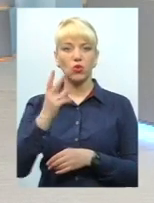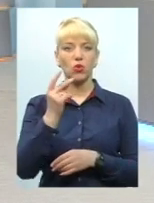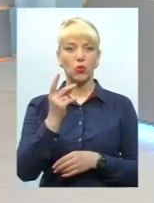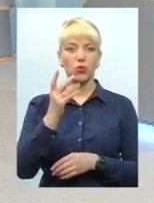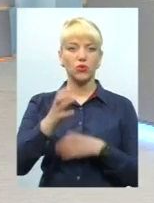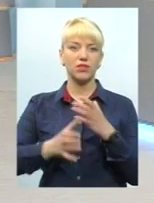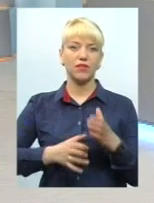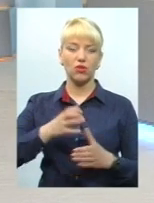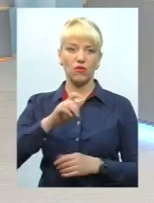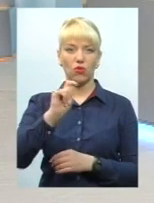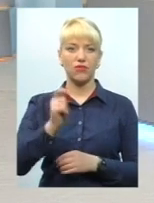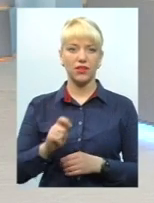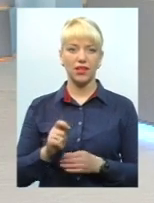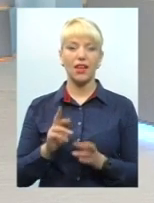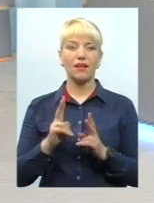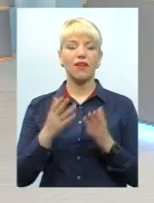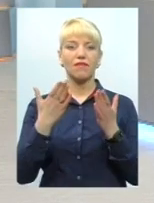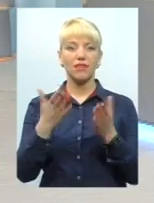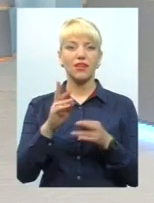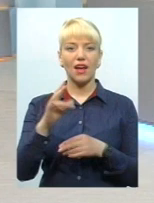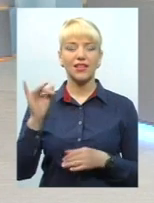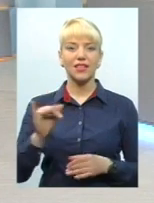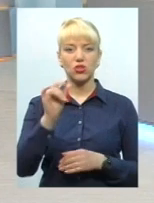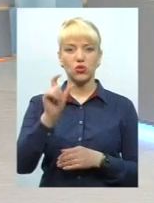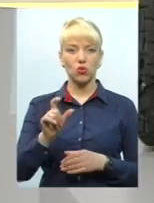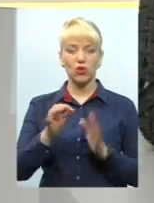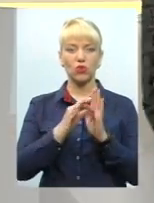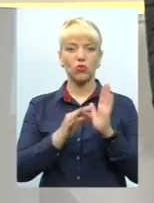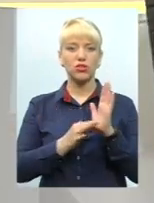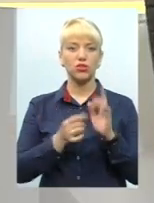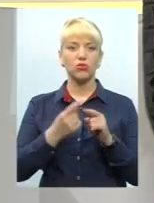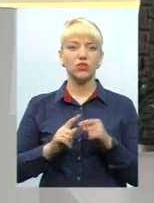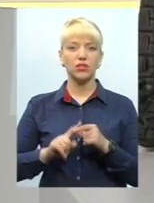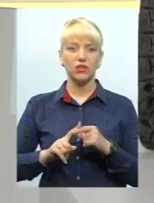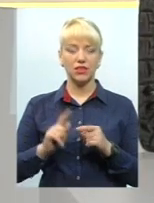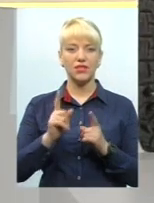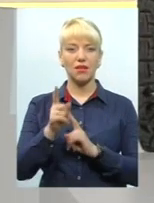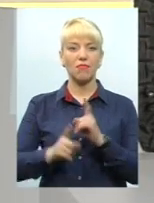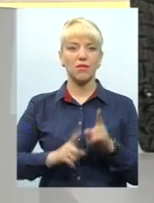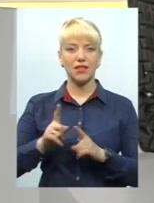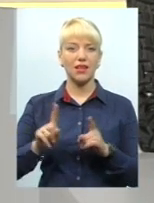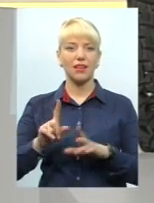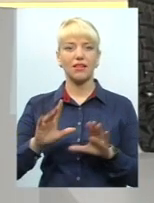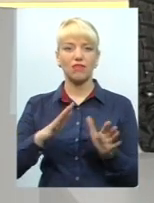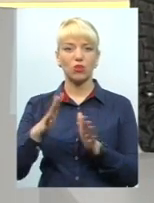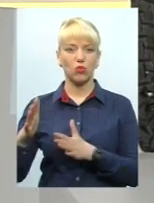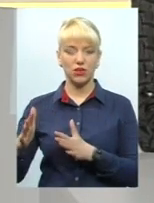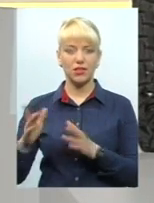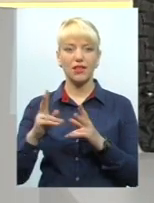війни. Як ви, як історик, оцінюєте оці зміни, які відбулися? Як ви